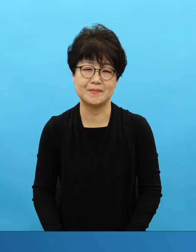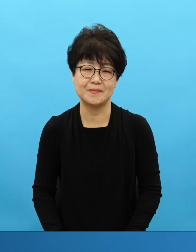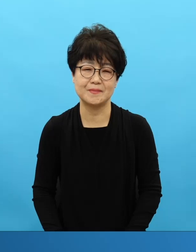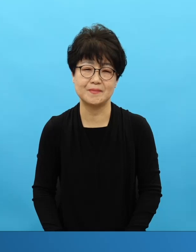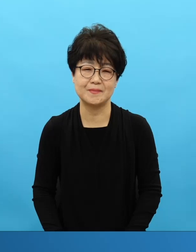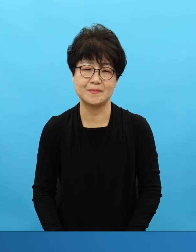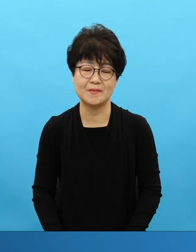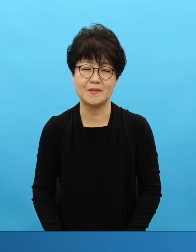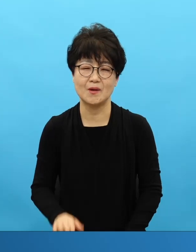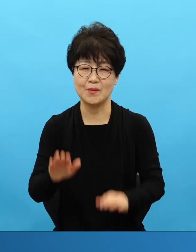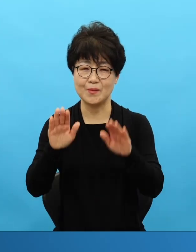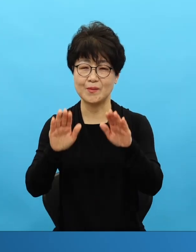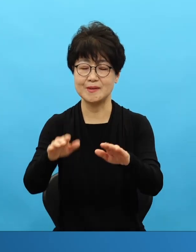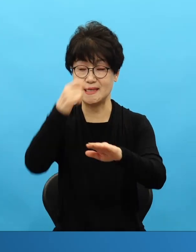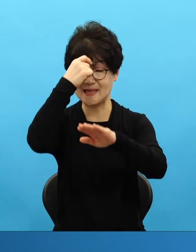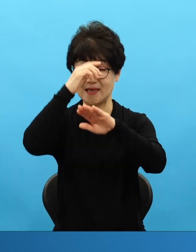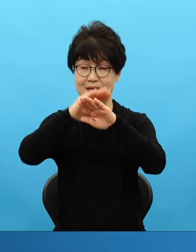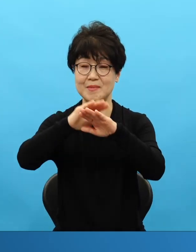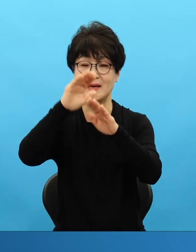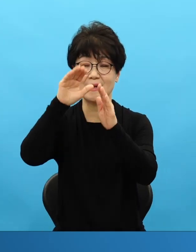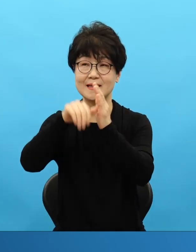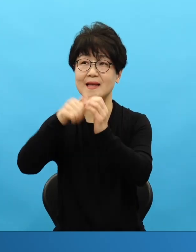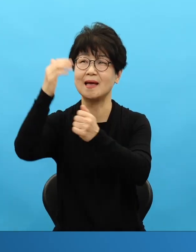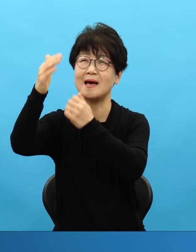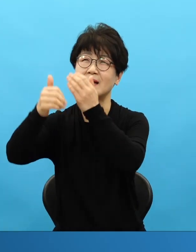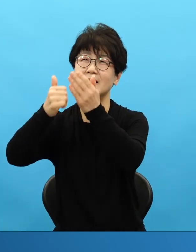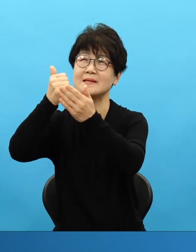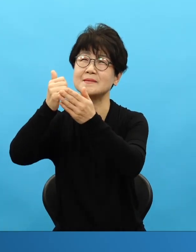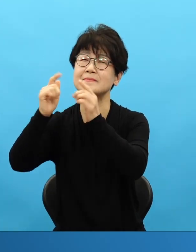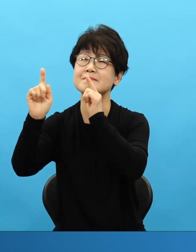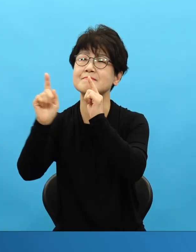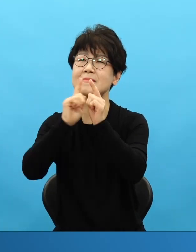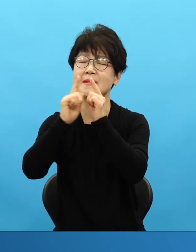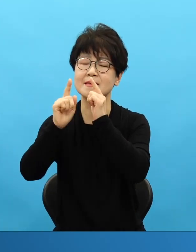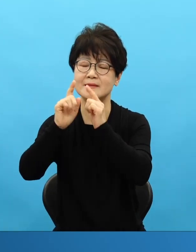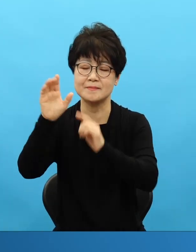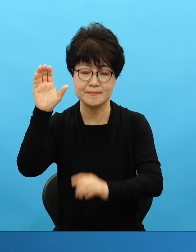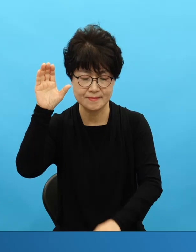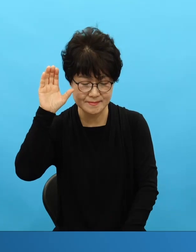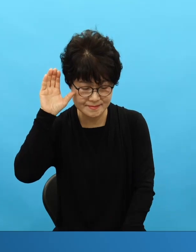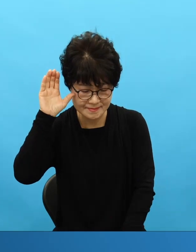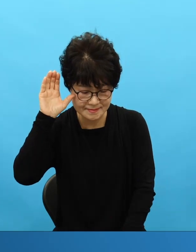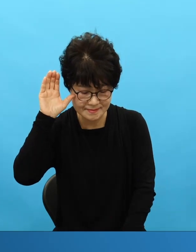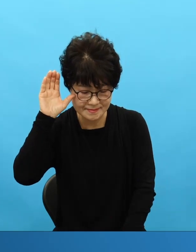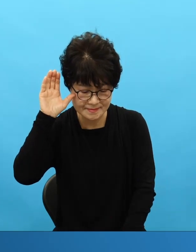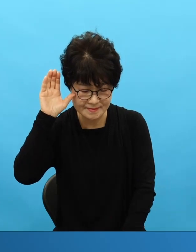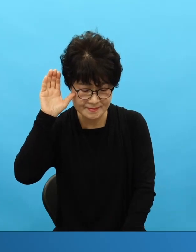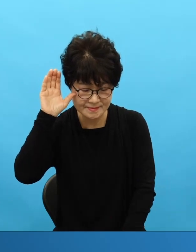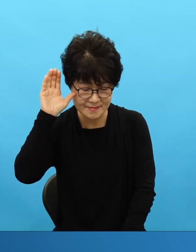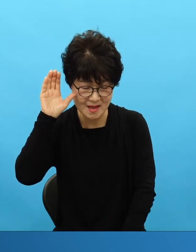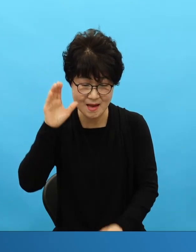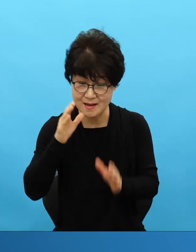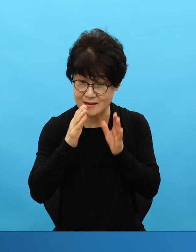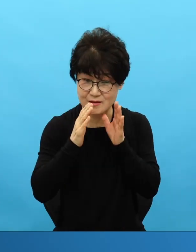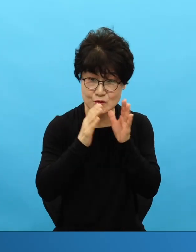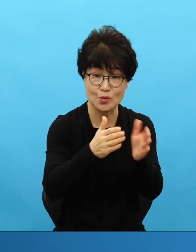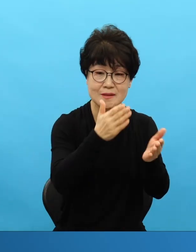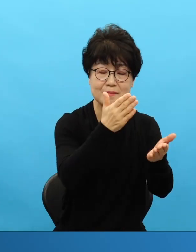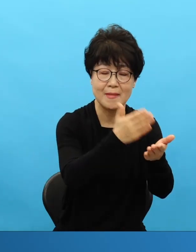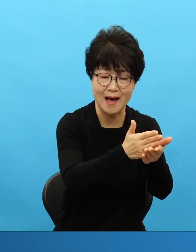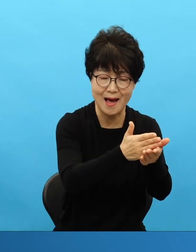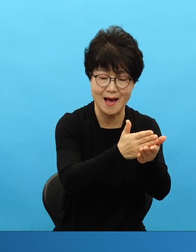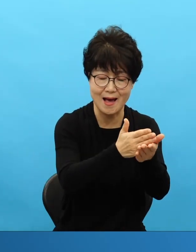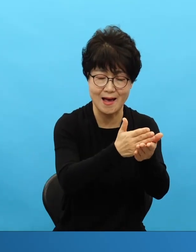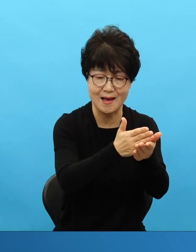하나님의 음성을 듣고 여러분들이 여러분 자신에게 속지 말고 여러분은 기도해서 세계를 변화시킬